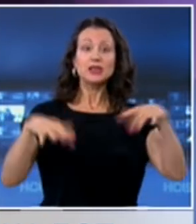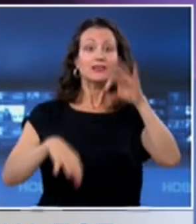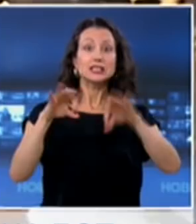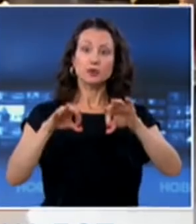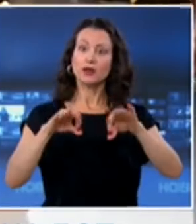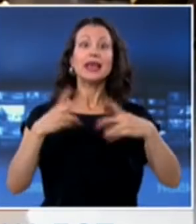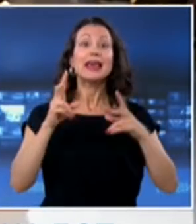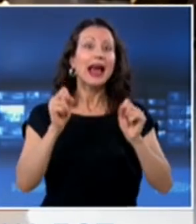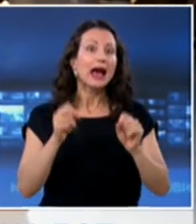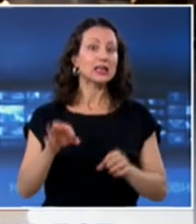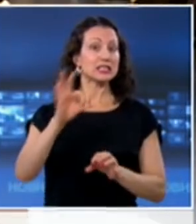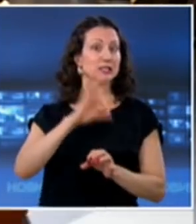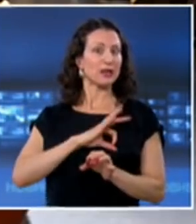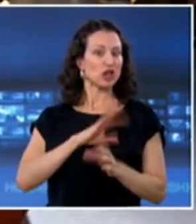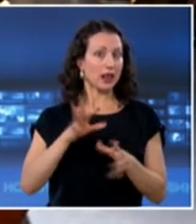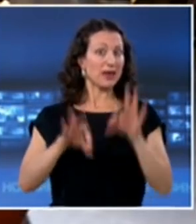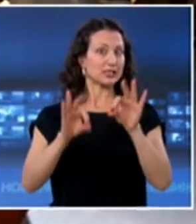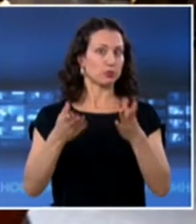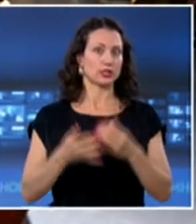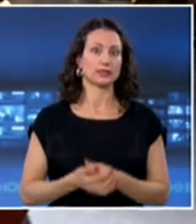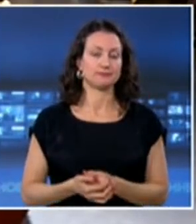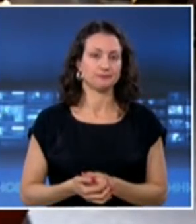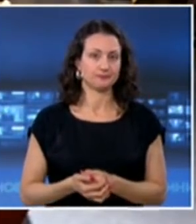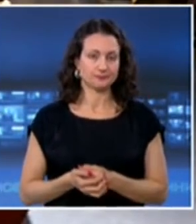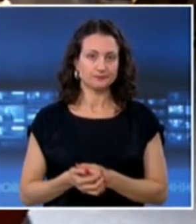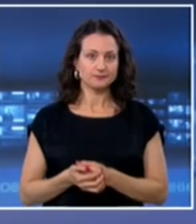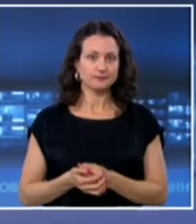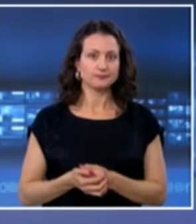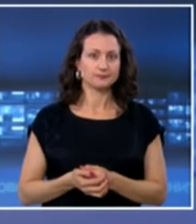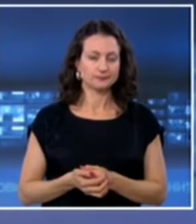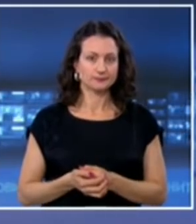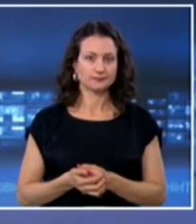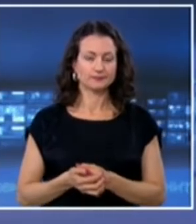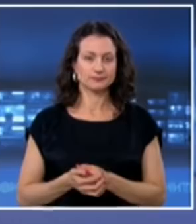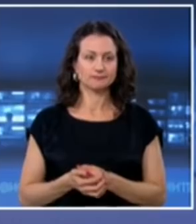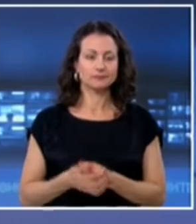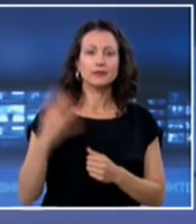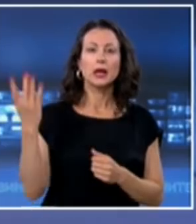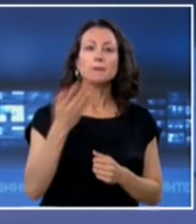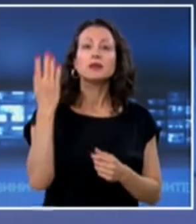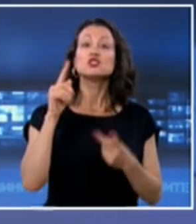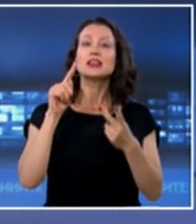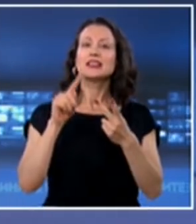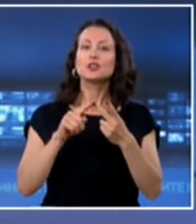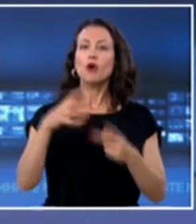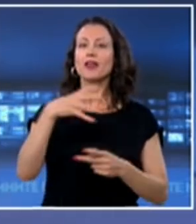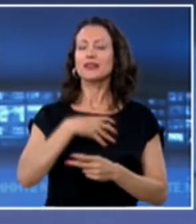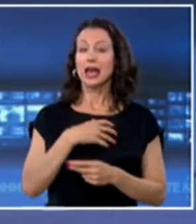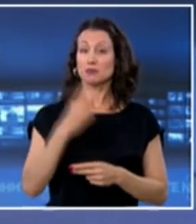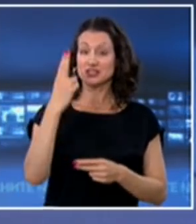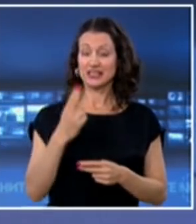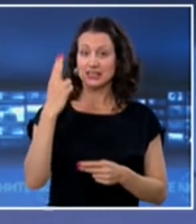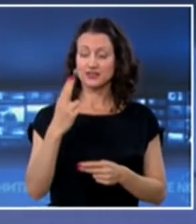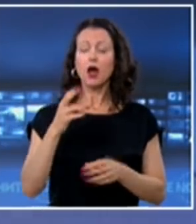спечелване. За новините на Нова, Мариана Турманова. Бившият втори в ГЕРБ Цветан Цветанов